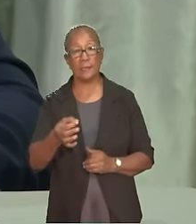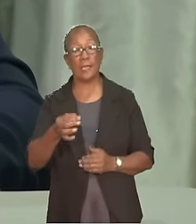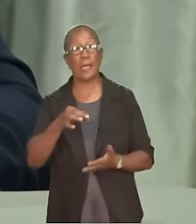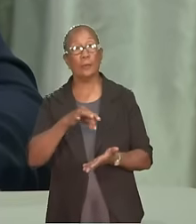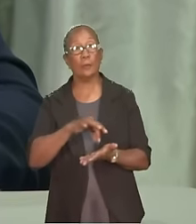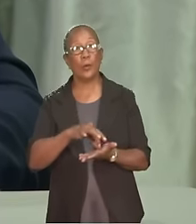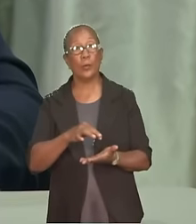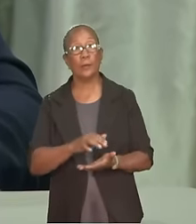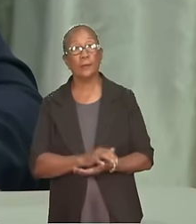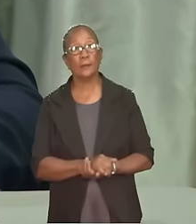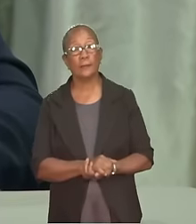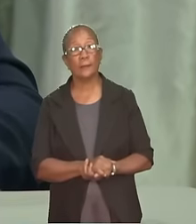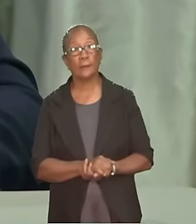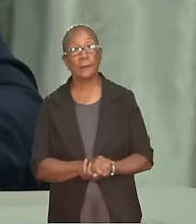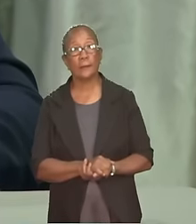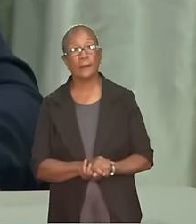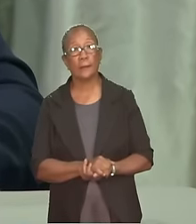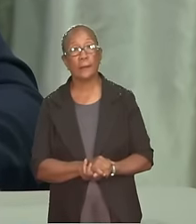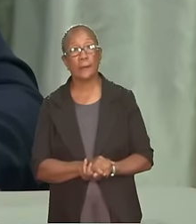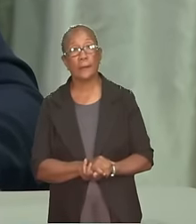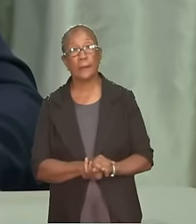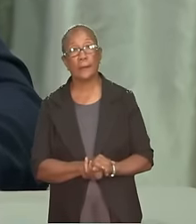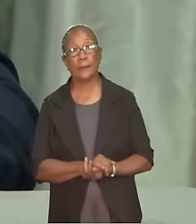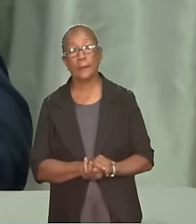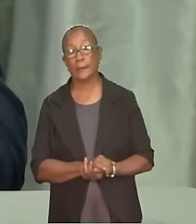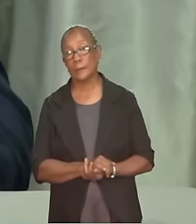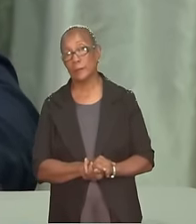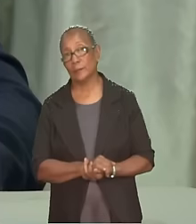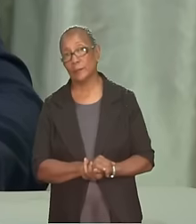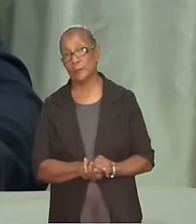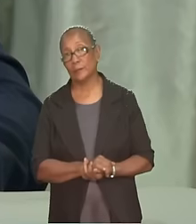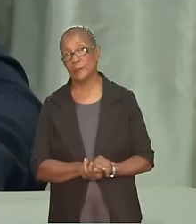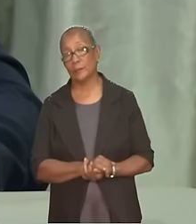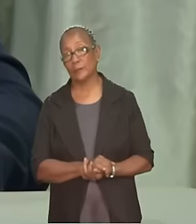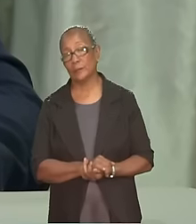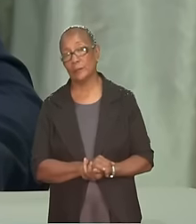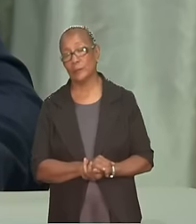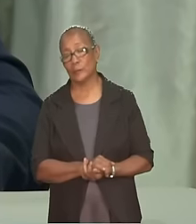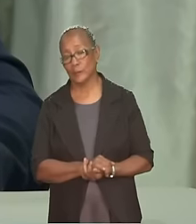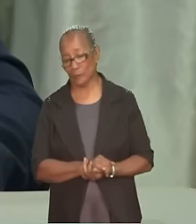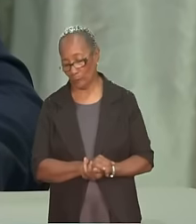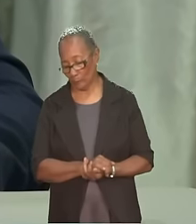Vanaf ons aantreden hebben wij het besluit genomen om